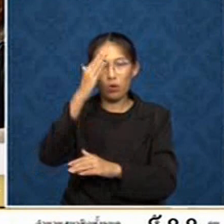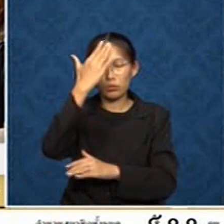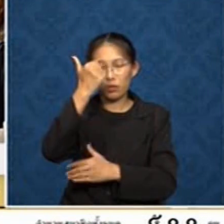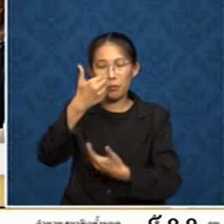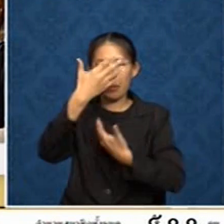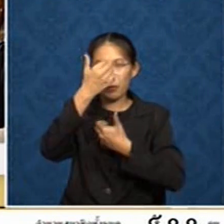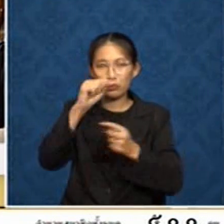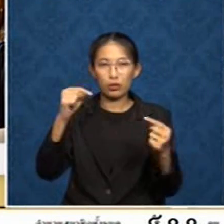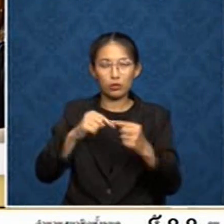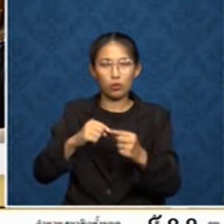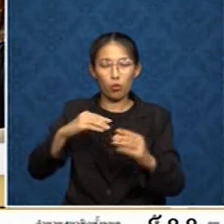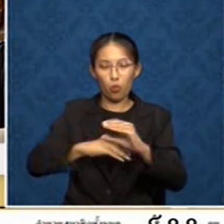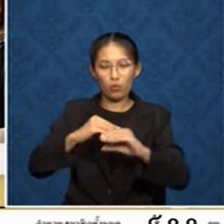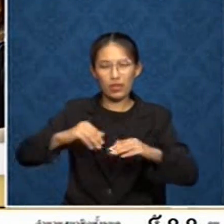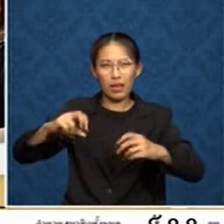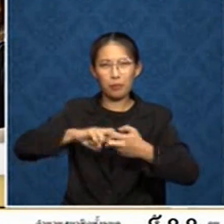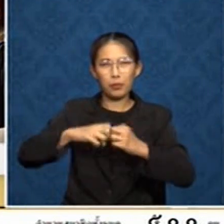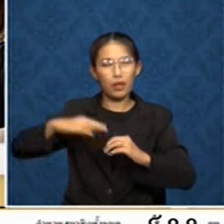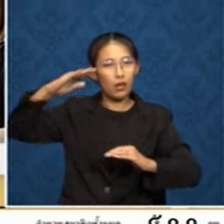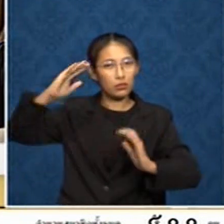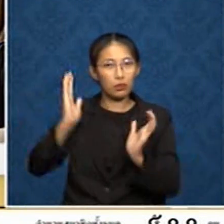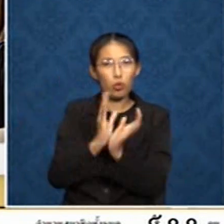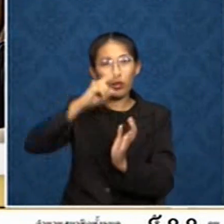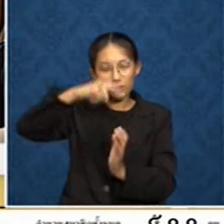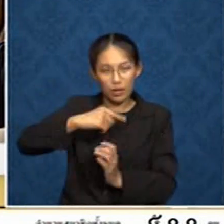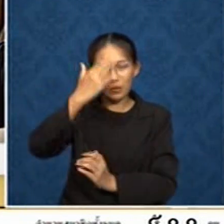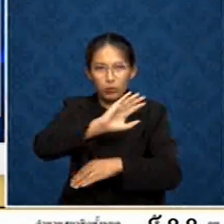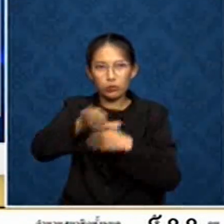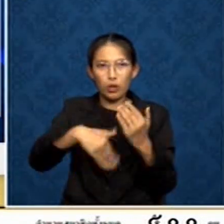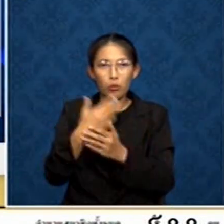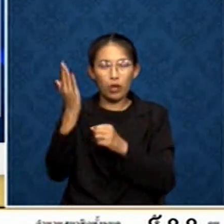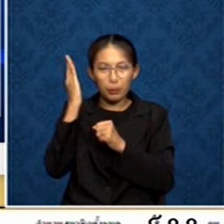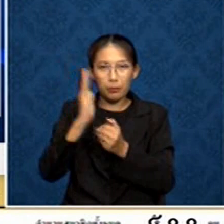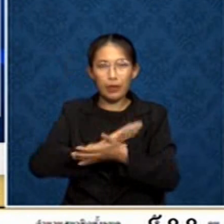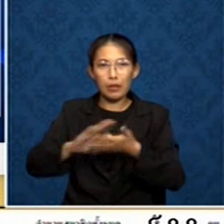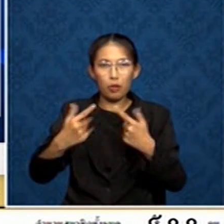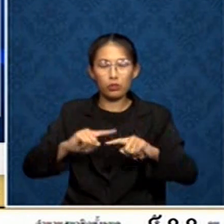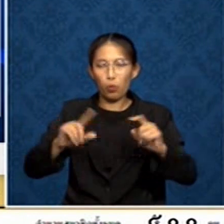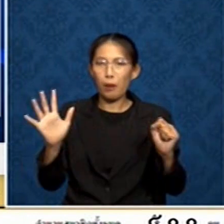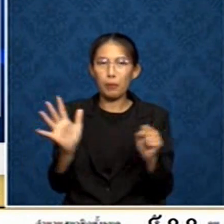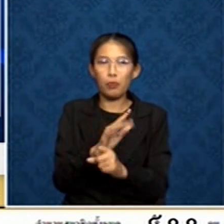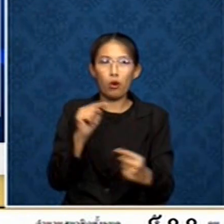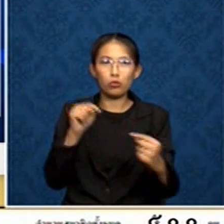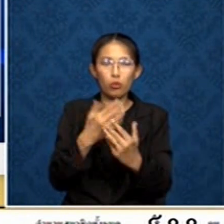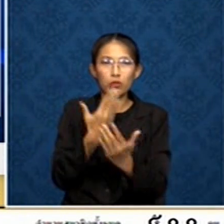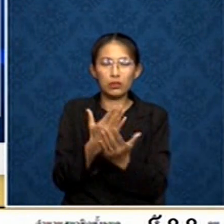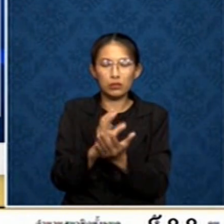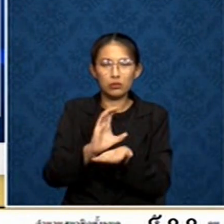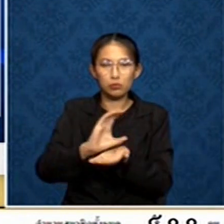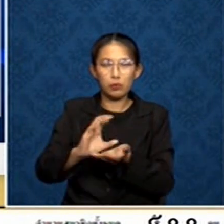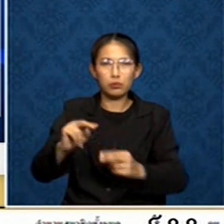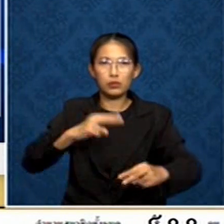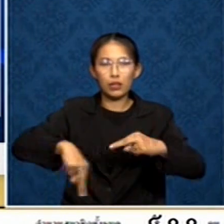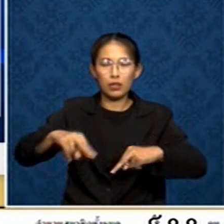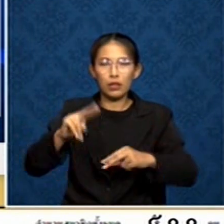สสสมุทรประกันพรรคก้าไกลก็ได้มีการอภิปรายถึงงบประมาณของตำรวจในการแบกรับของกำลังพลนะครับต่อการดู